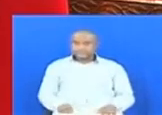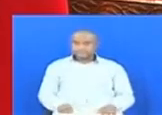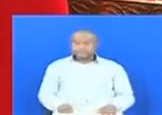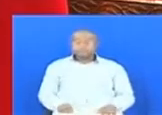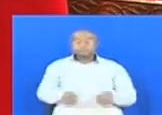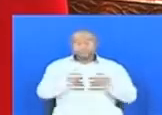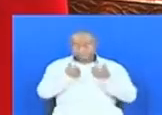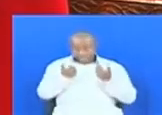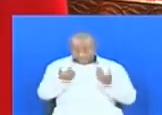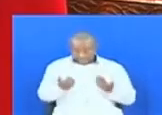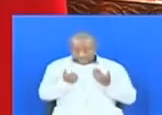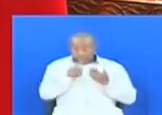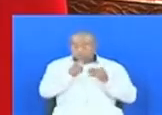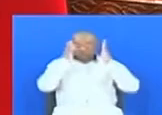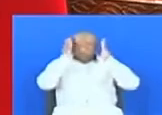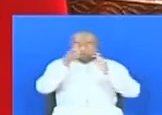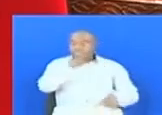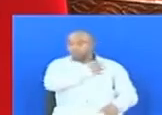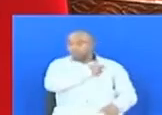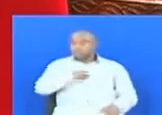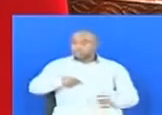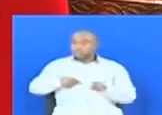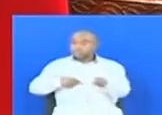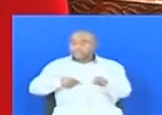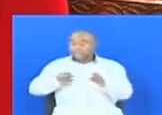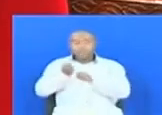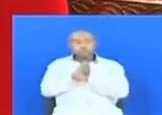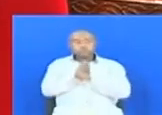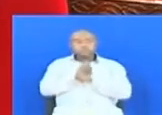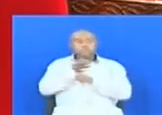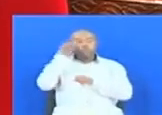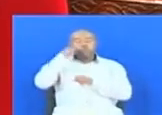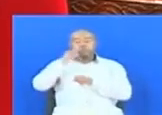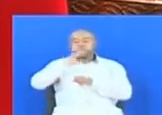Rais ameshughulikia janga la corona.